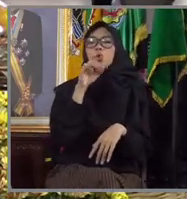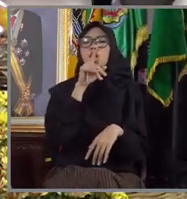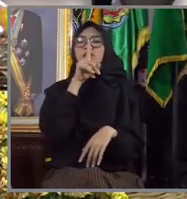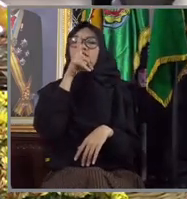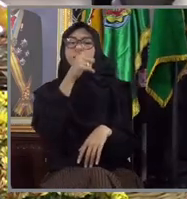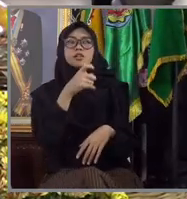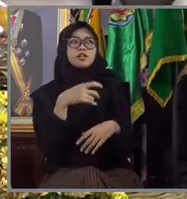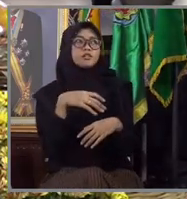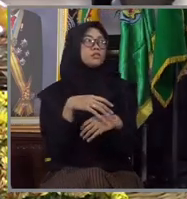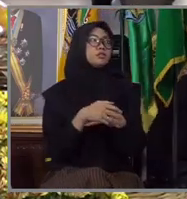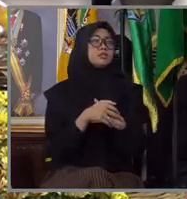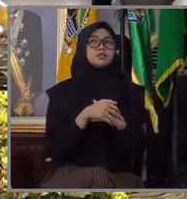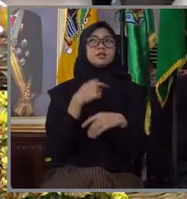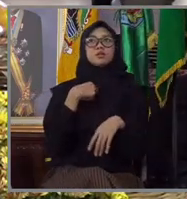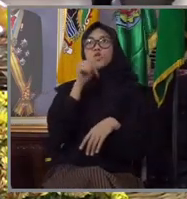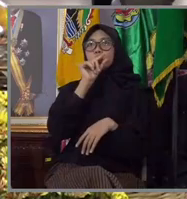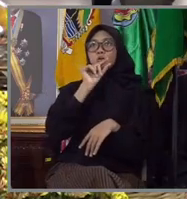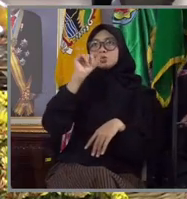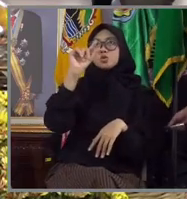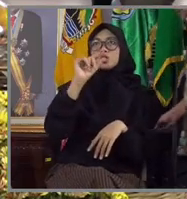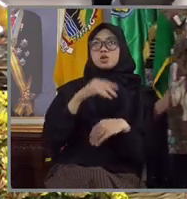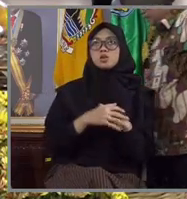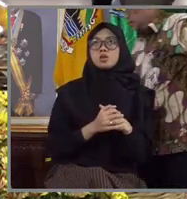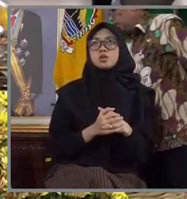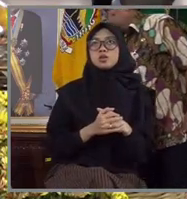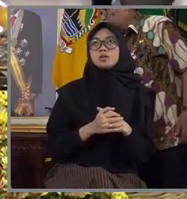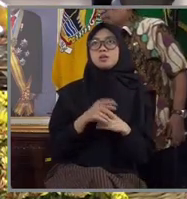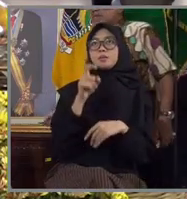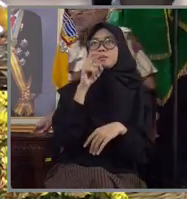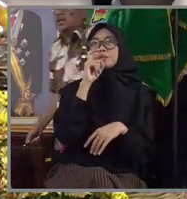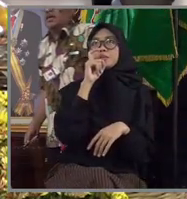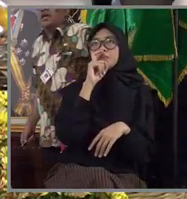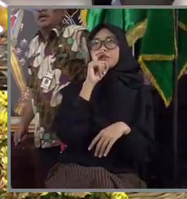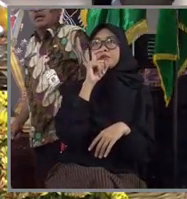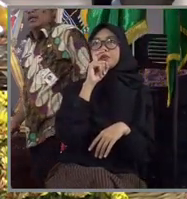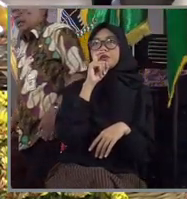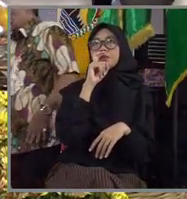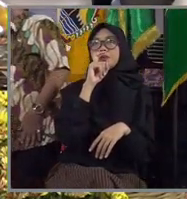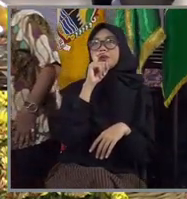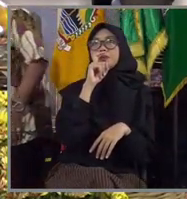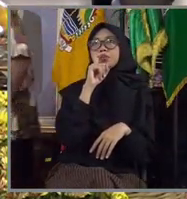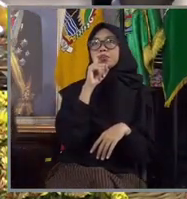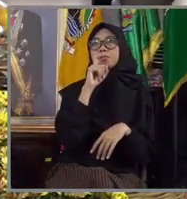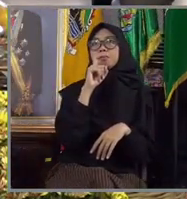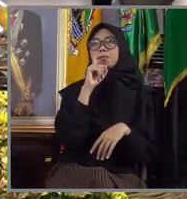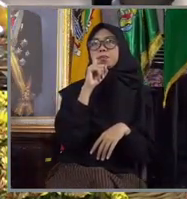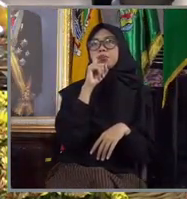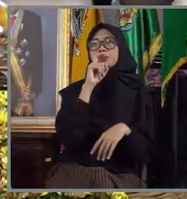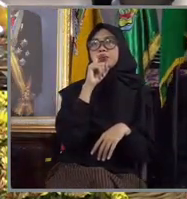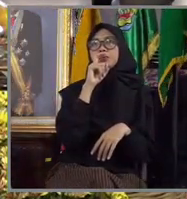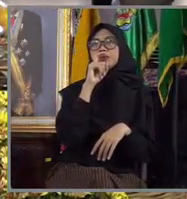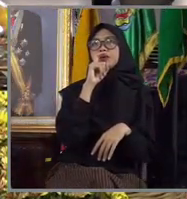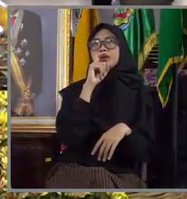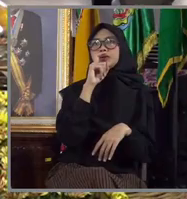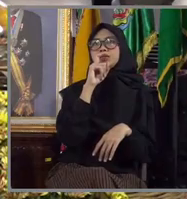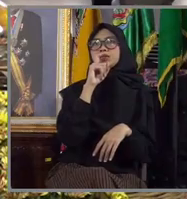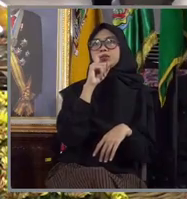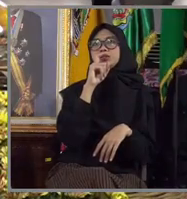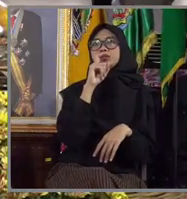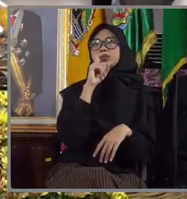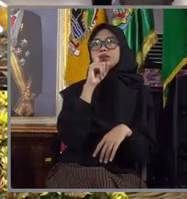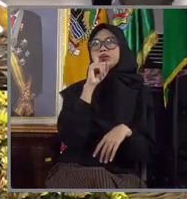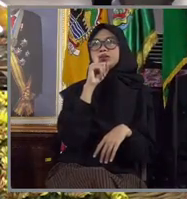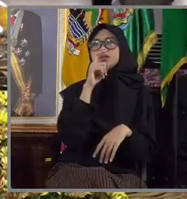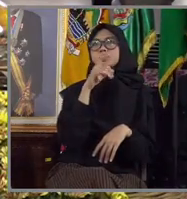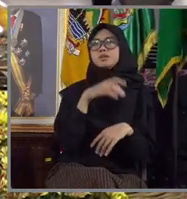usulannya opo mengusulkan supaya bapak bisa mengintrospeksi jiwa cair apa-apa dibaca